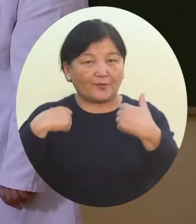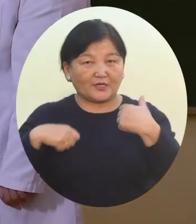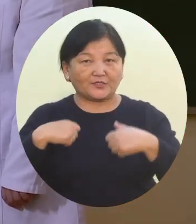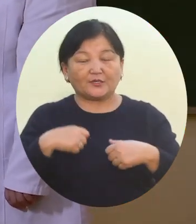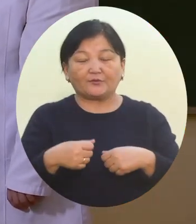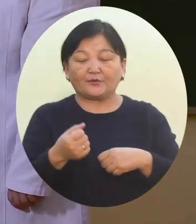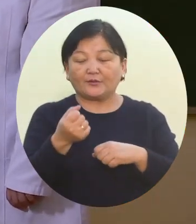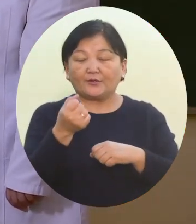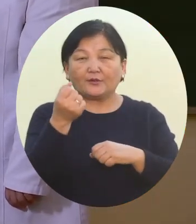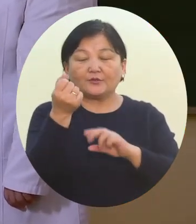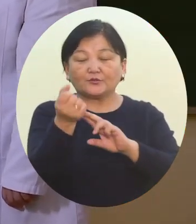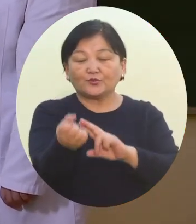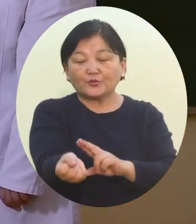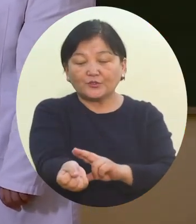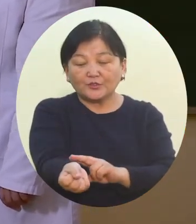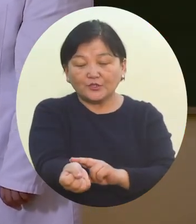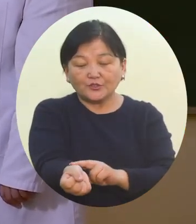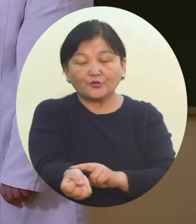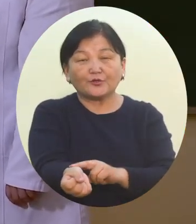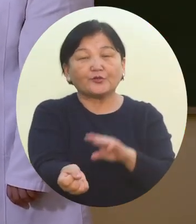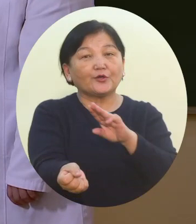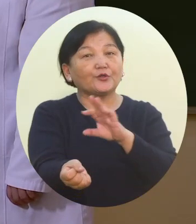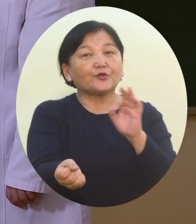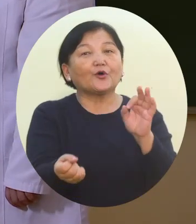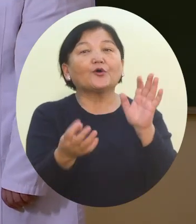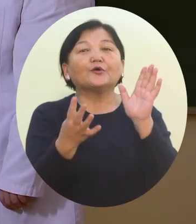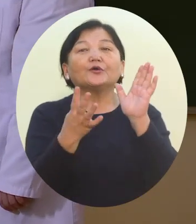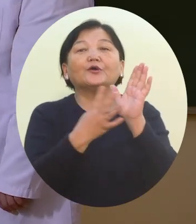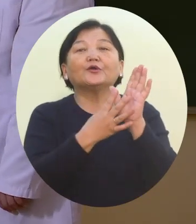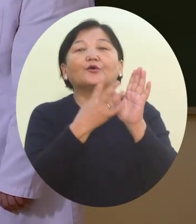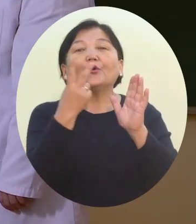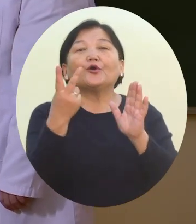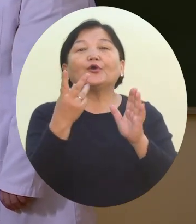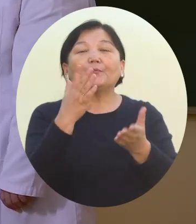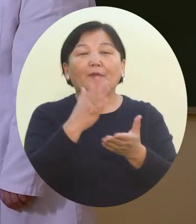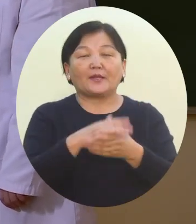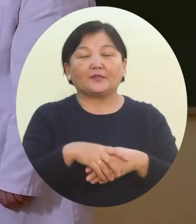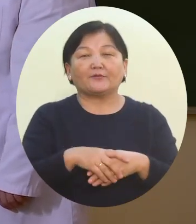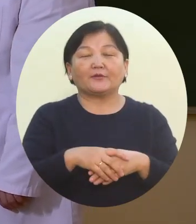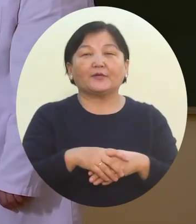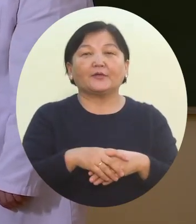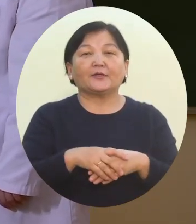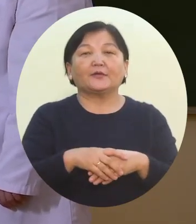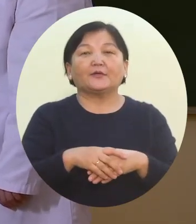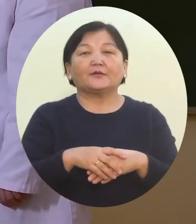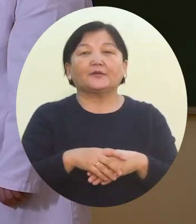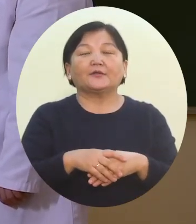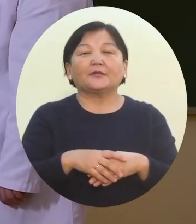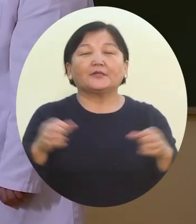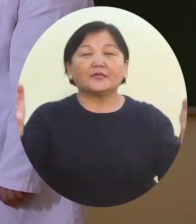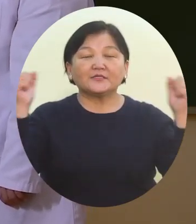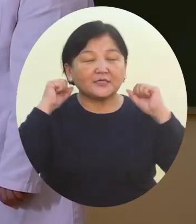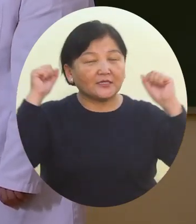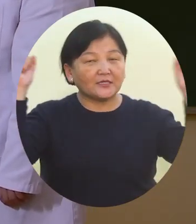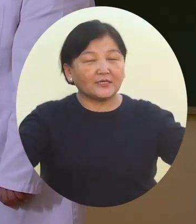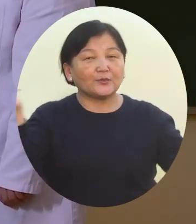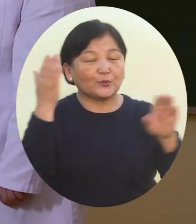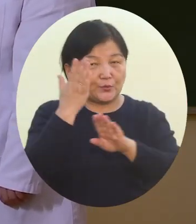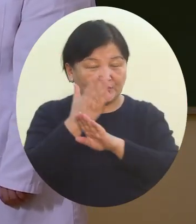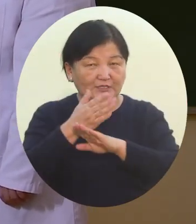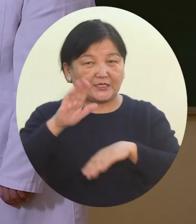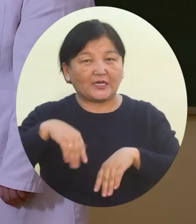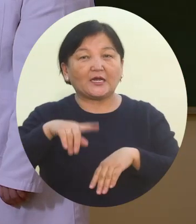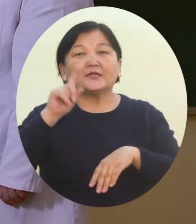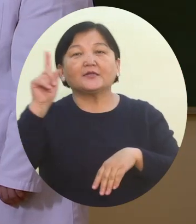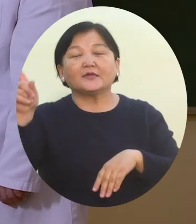удаага дасгал хийхэд суцны цохилтын тоо маань 92 болсон байна. Та бүхэн анзаарч харж байгаа бол би дасгал хийхдээ олон миний суцны цохилтын